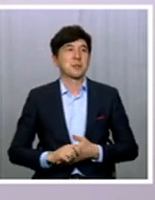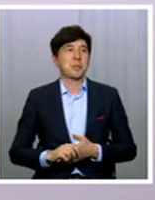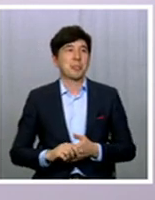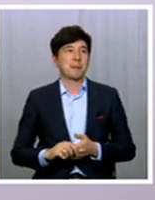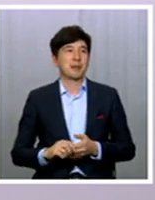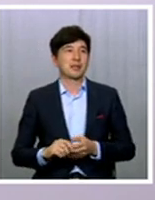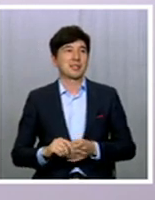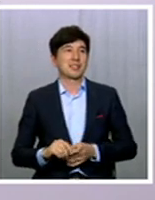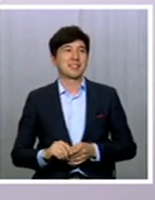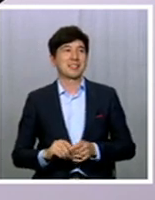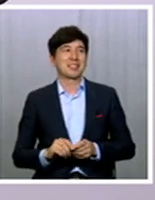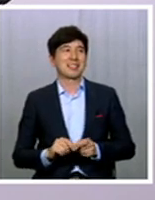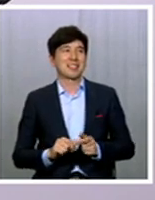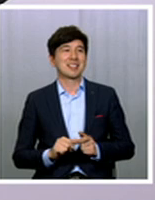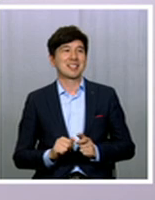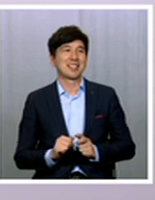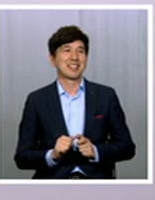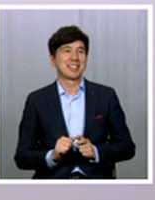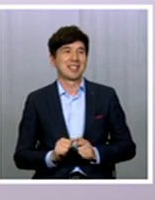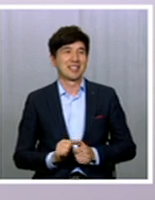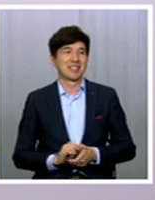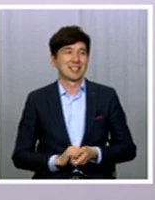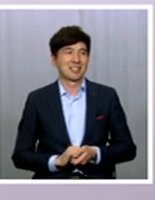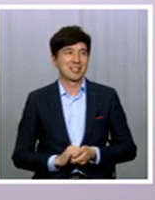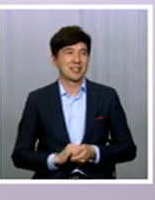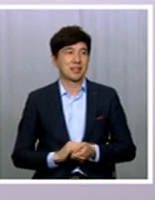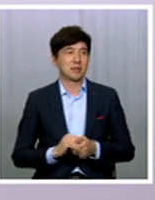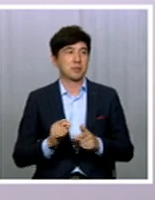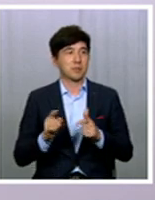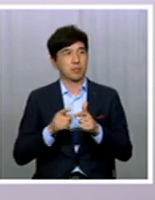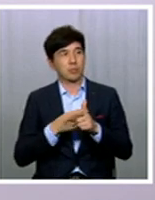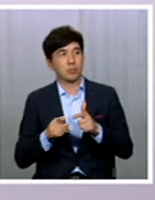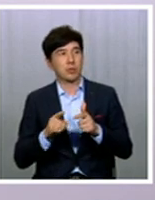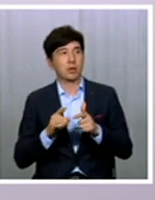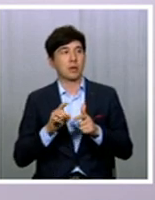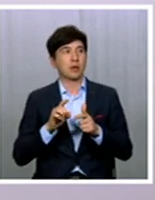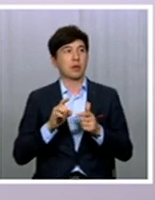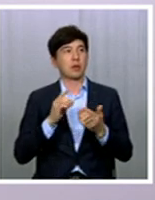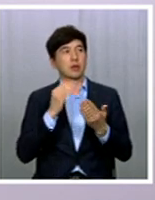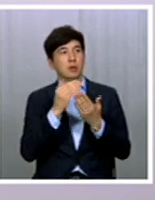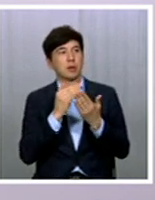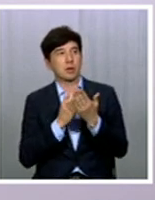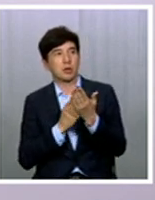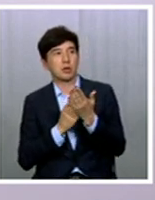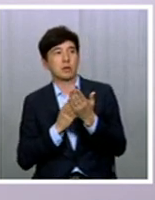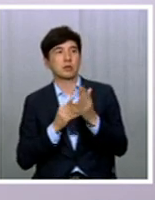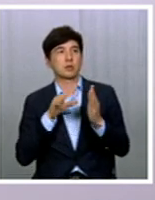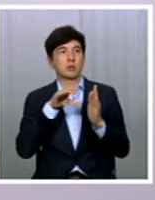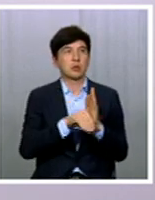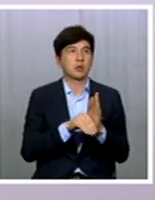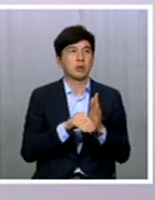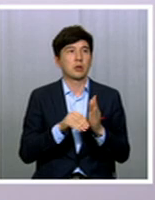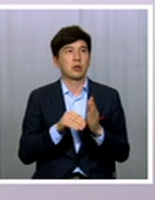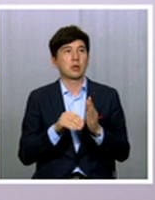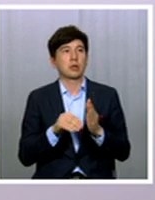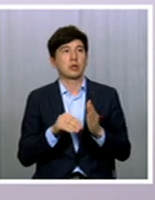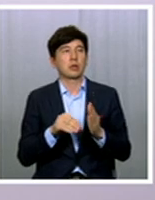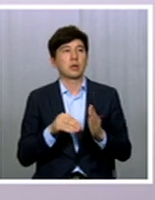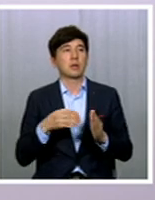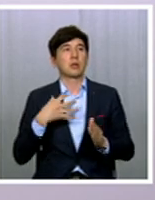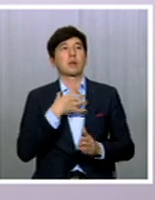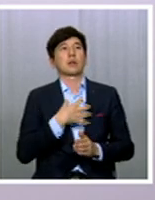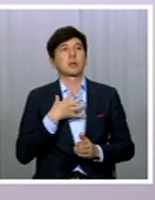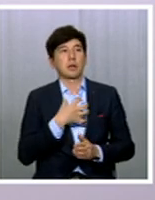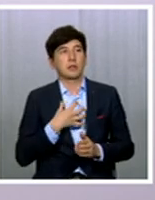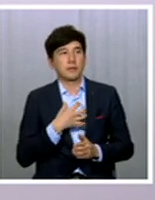басқа белгілерінен осымен ерекшеленеді. Ал енді ресурстық сыйымдылыққа келетін болсақ, бұл инфрақұрылымның ірі нысандарын құру үшін